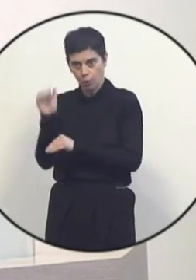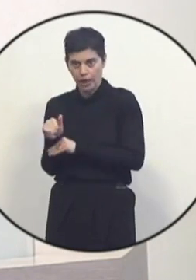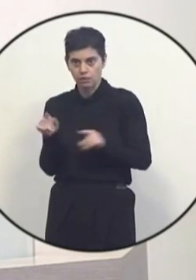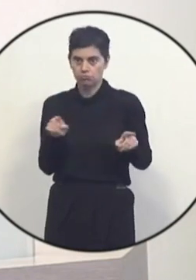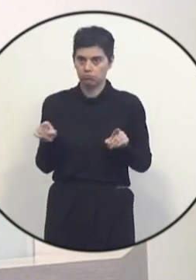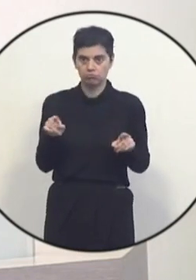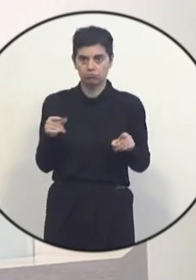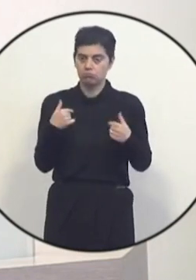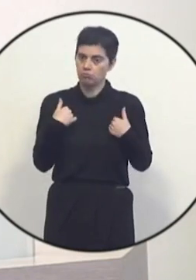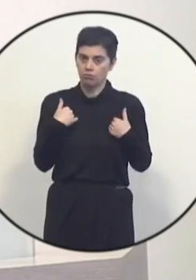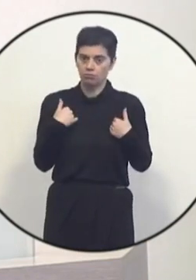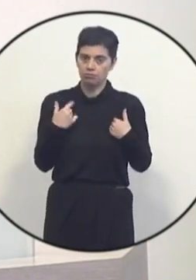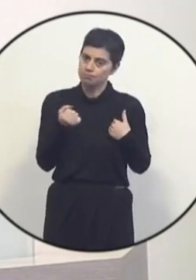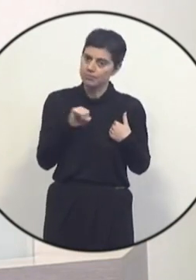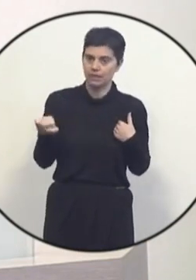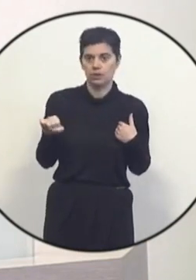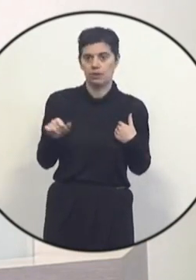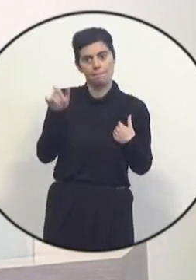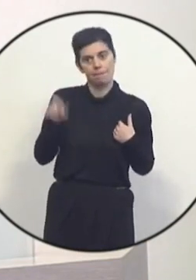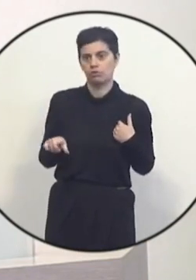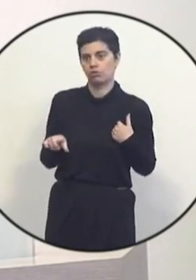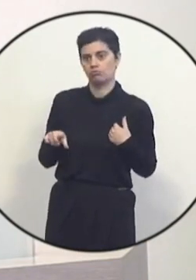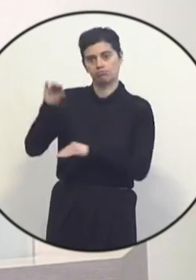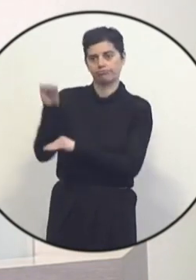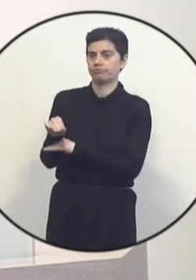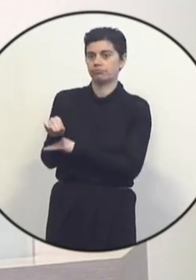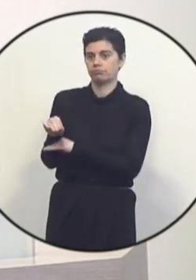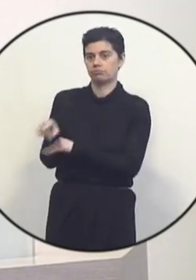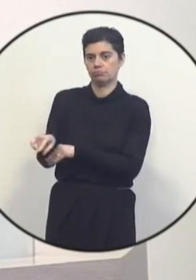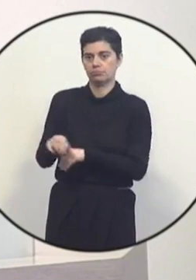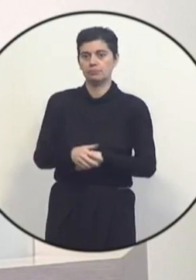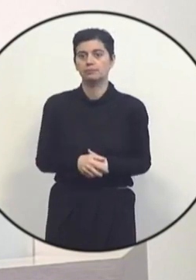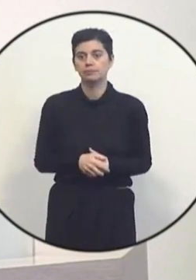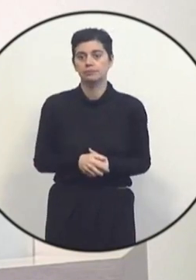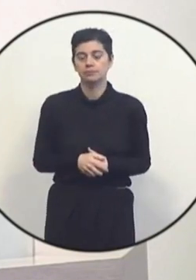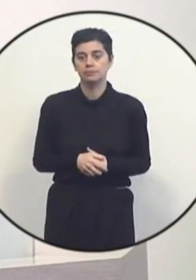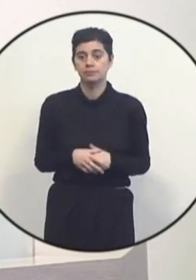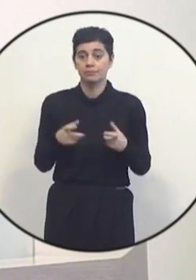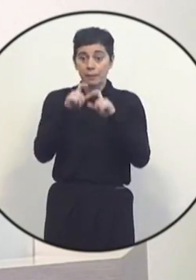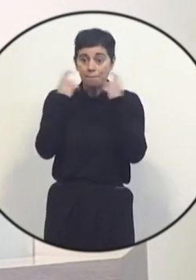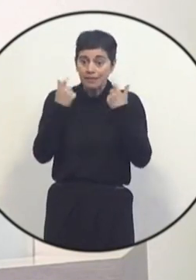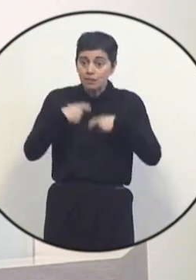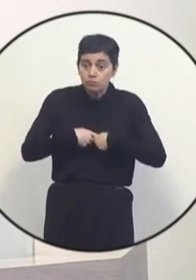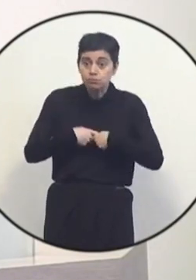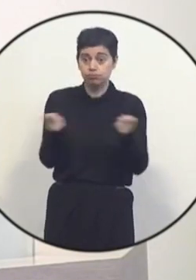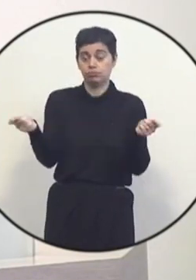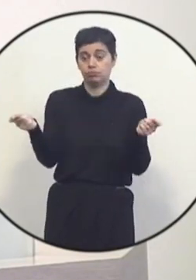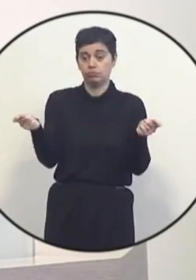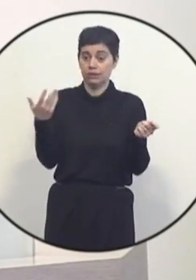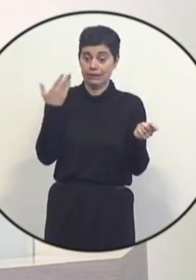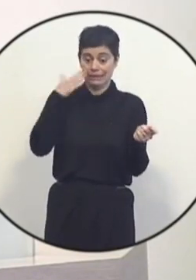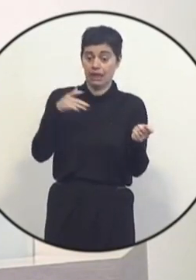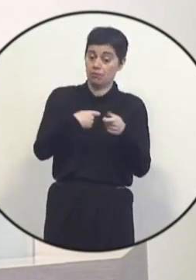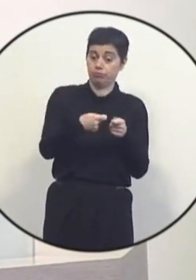de donner la priorité au second la distribution de ces masques est en cours comme je viens de vous l'indiquer